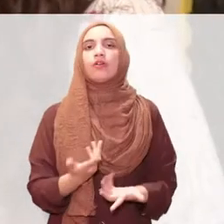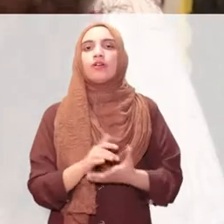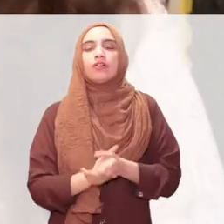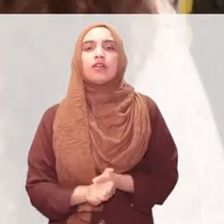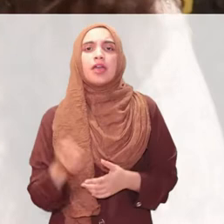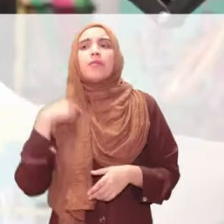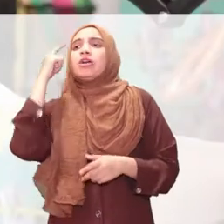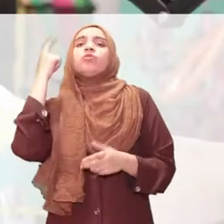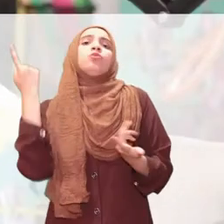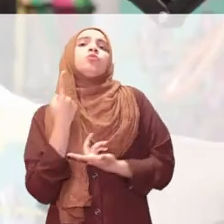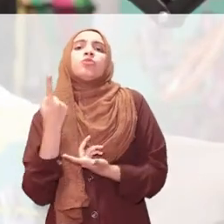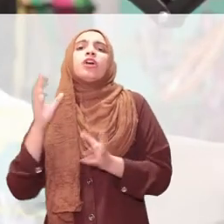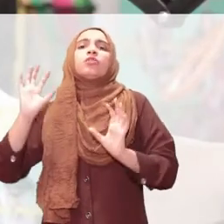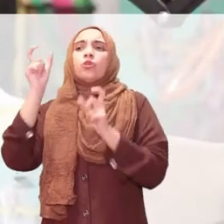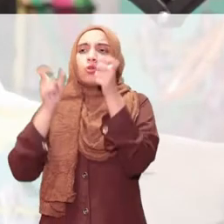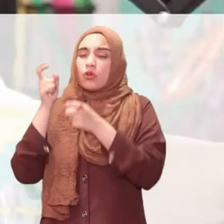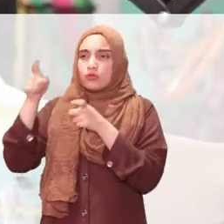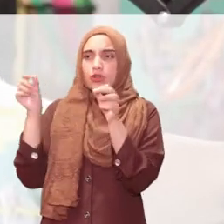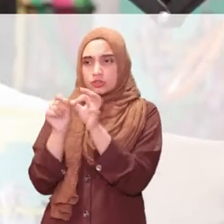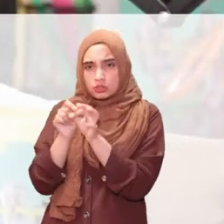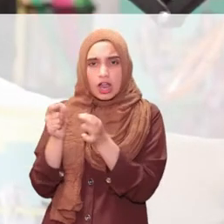का पूरा